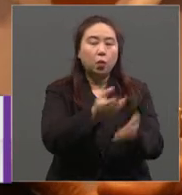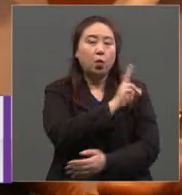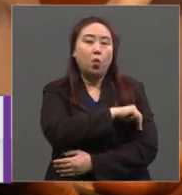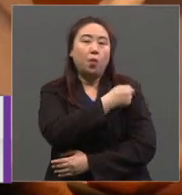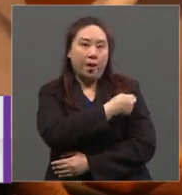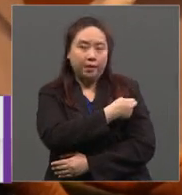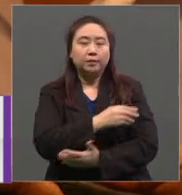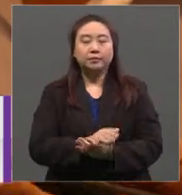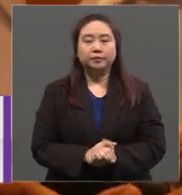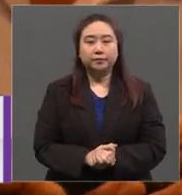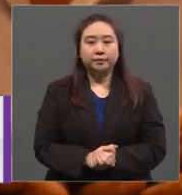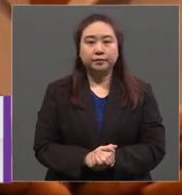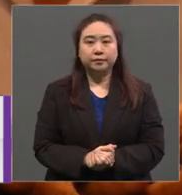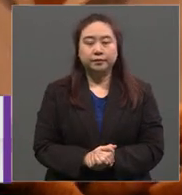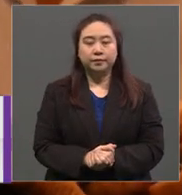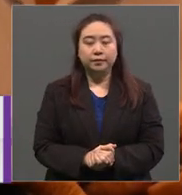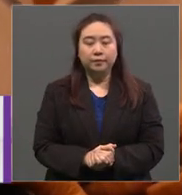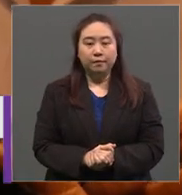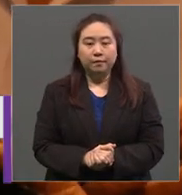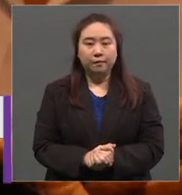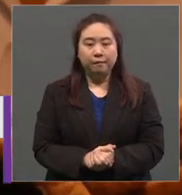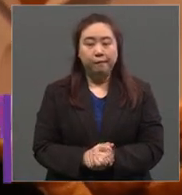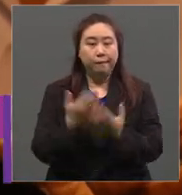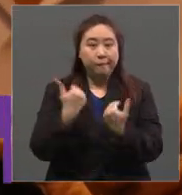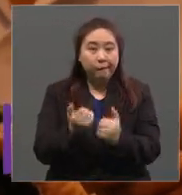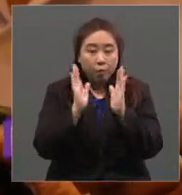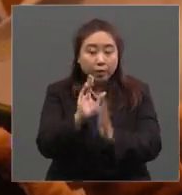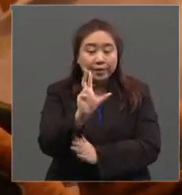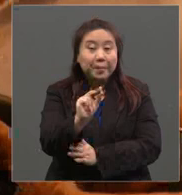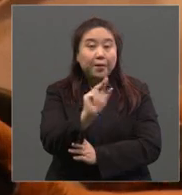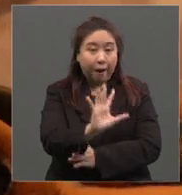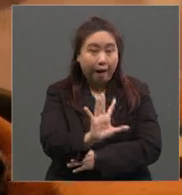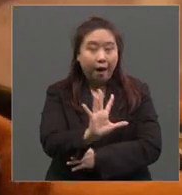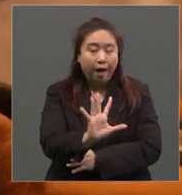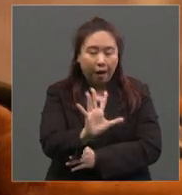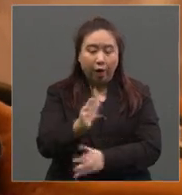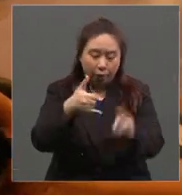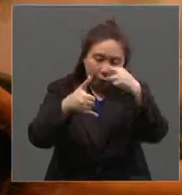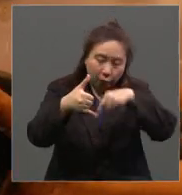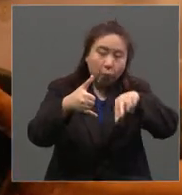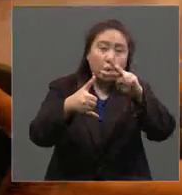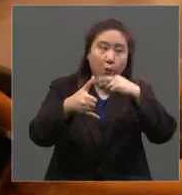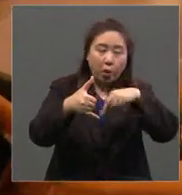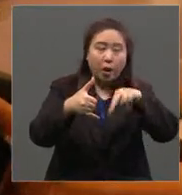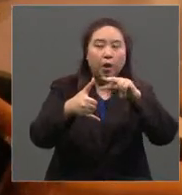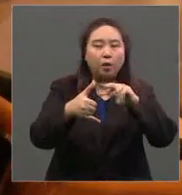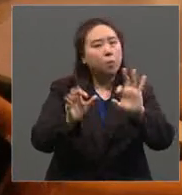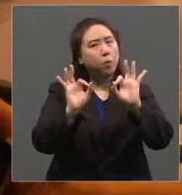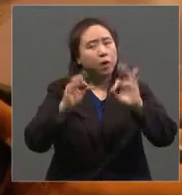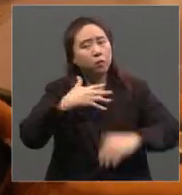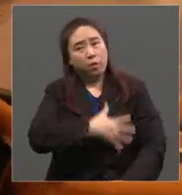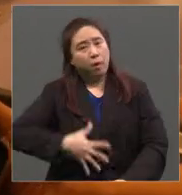าลภูมิพลเรียบร้อยแล้วส่วนทั้งที่เหลืออีก35ท่านนักการตรวจร่างกายเบื้องต้นก็พบว่าสุขภาพแข็ง